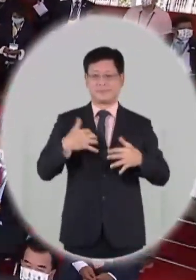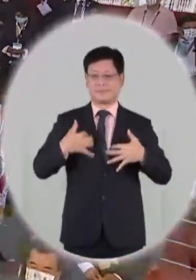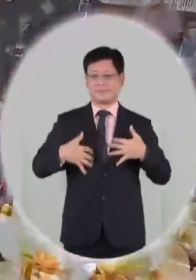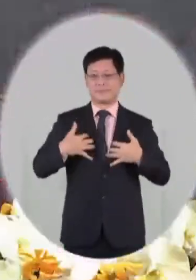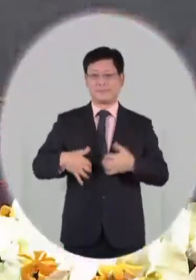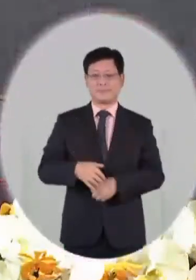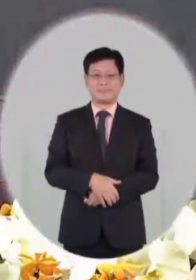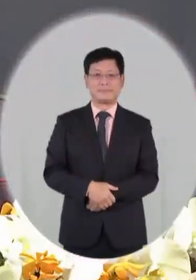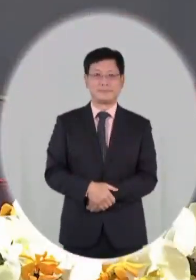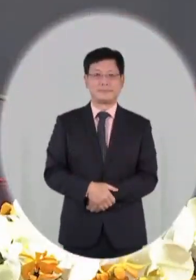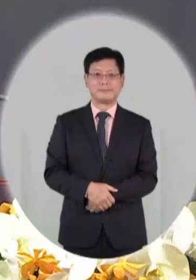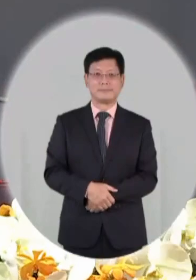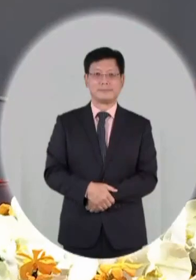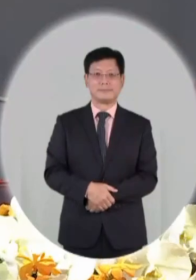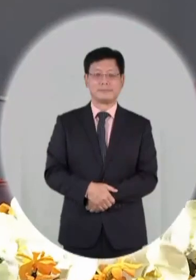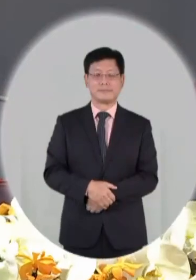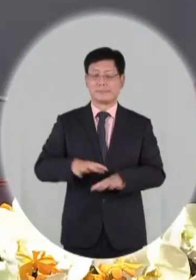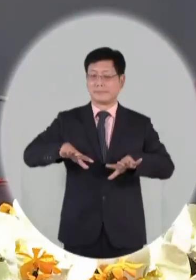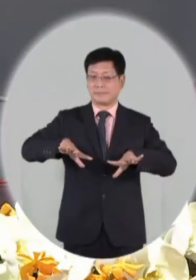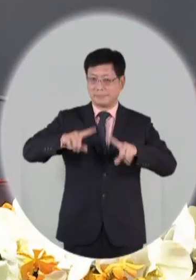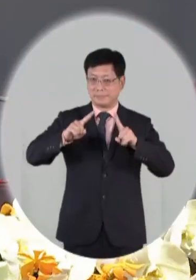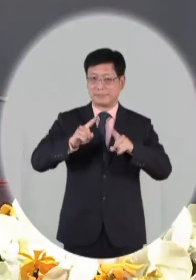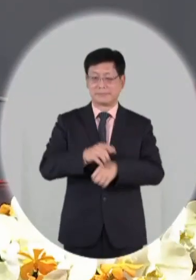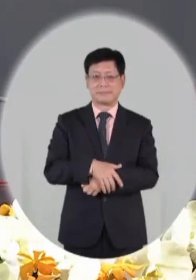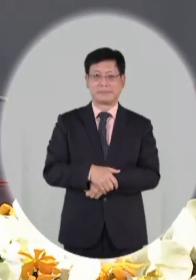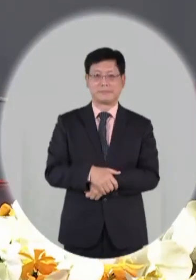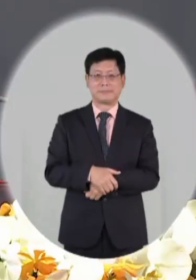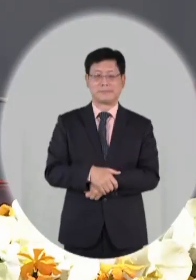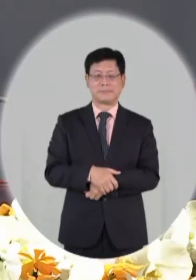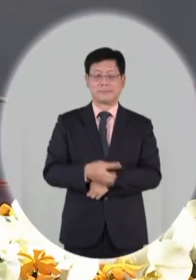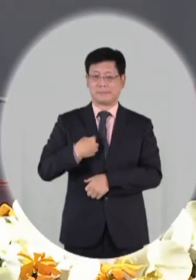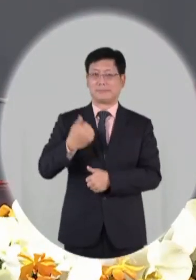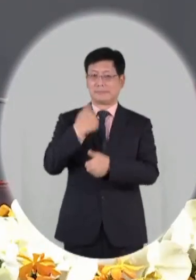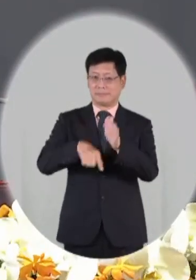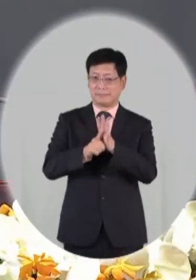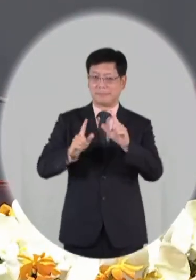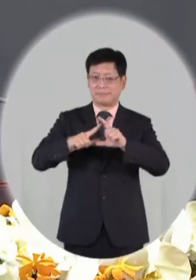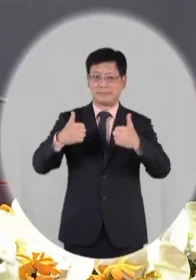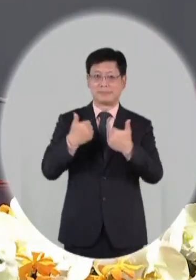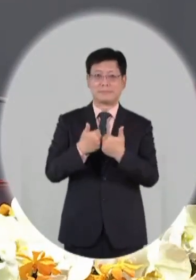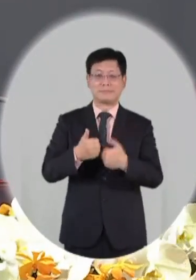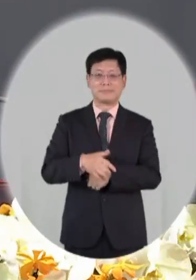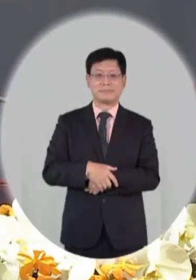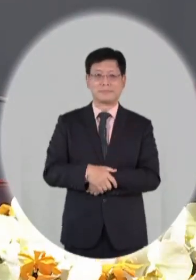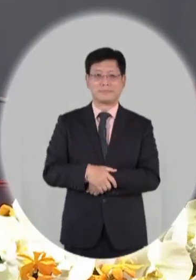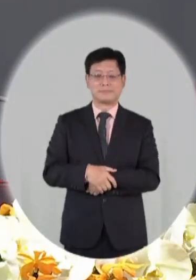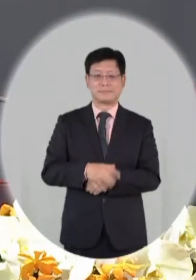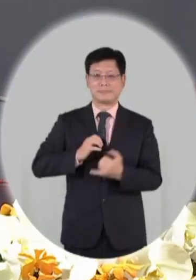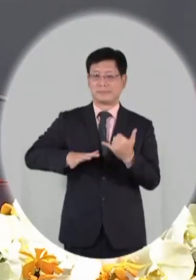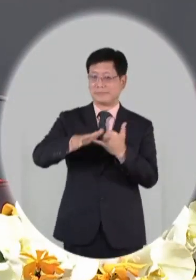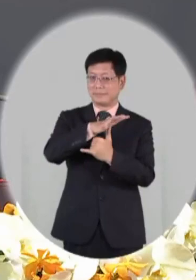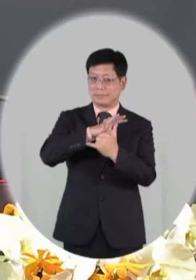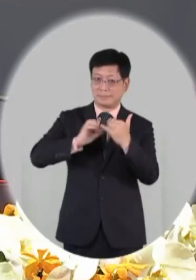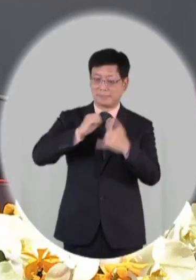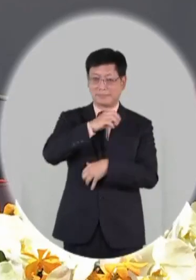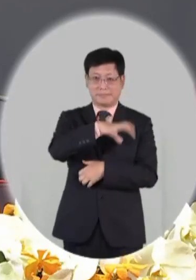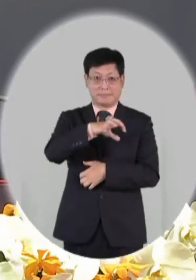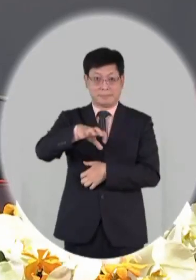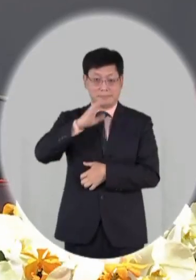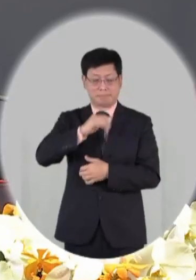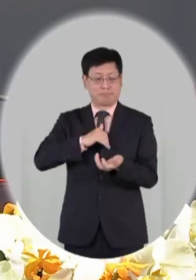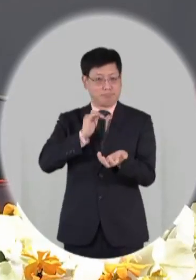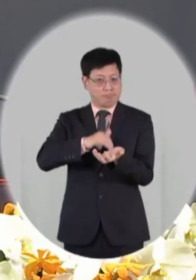乐。首先我要代表大会向全国各地的医